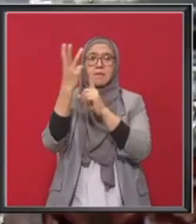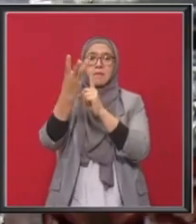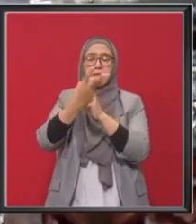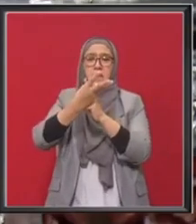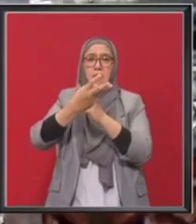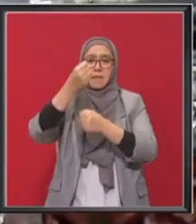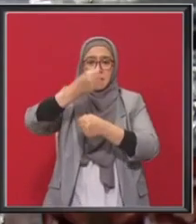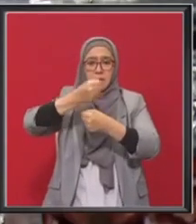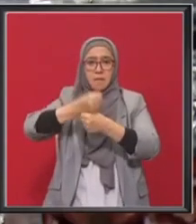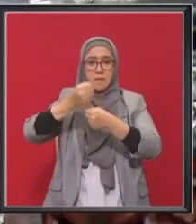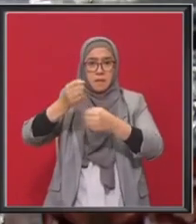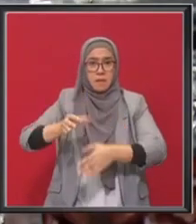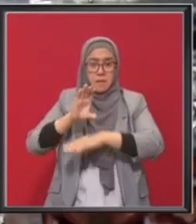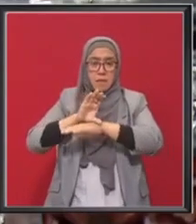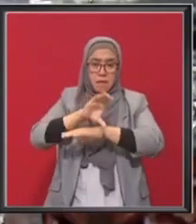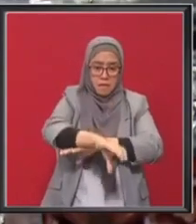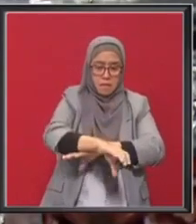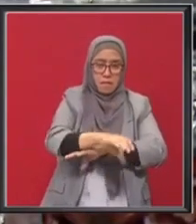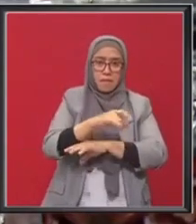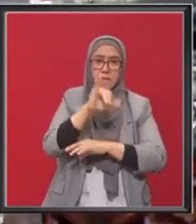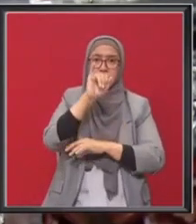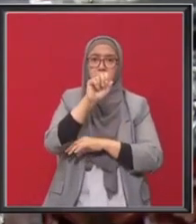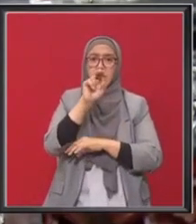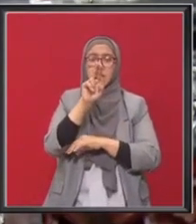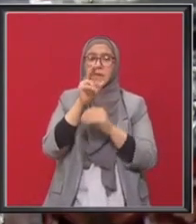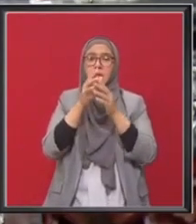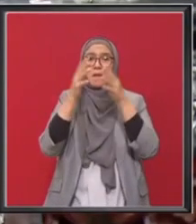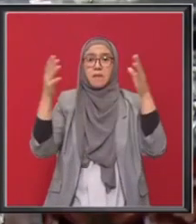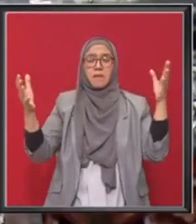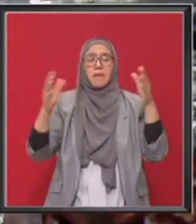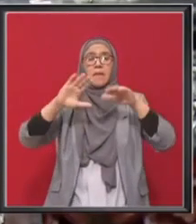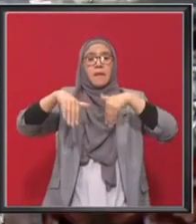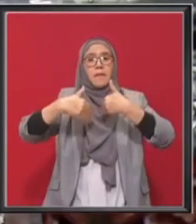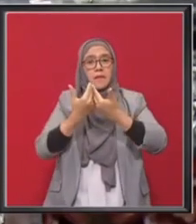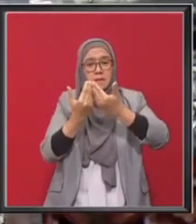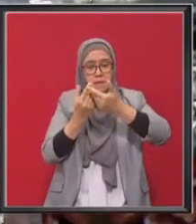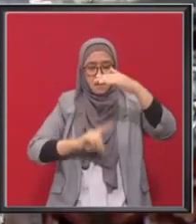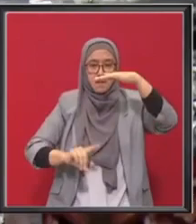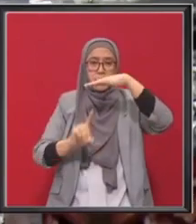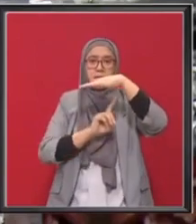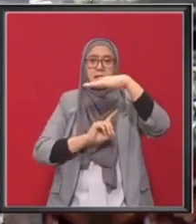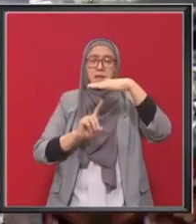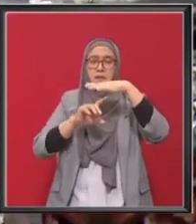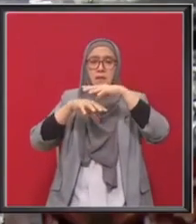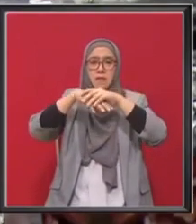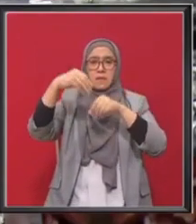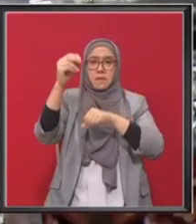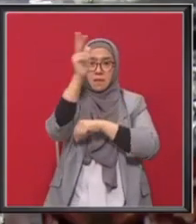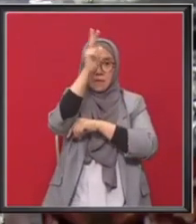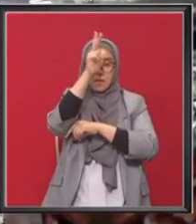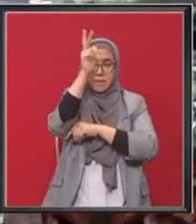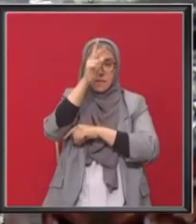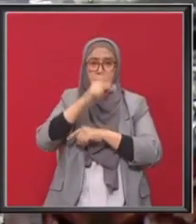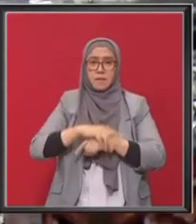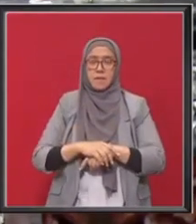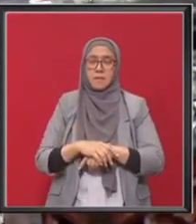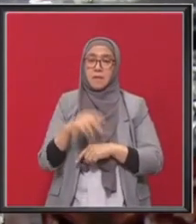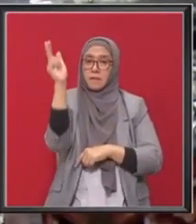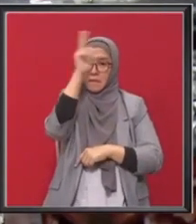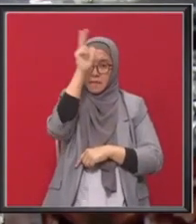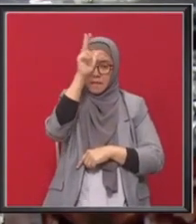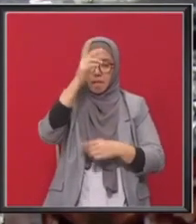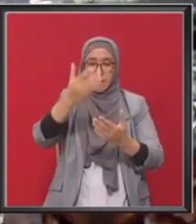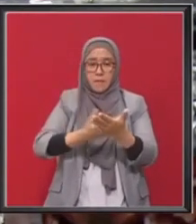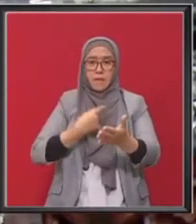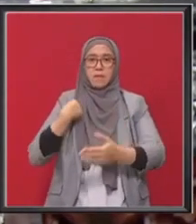saya isu yang paling besar ialah bagaimana saya kita Kemukakan bagi saya dasar yang ditemukan oleh kerajaan baru kita ini kerajaan PNI